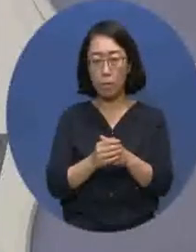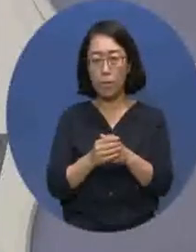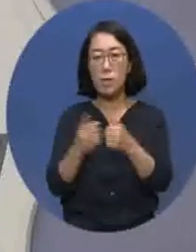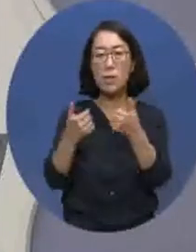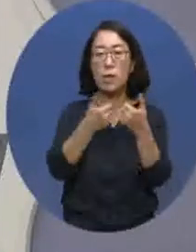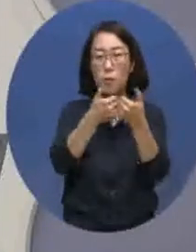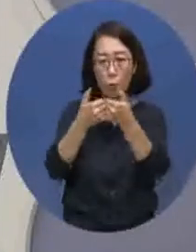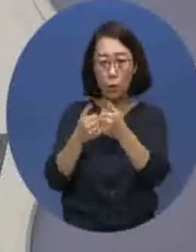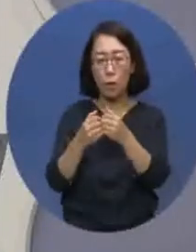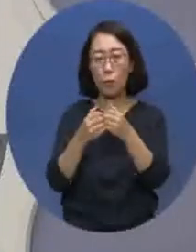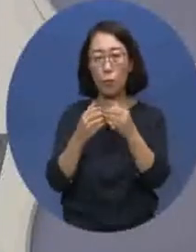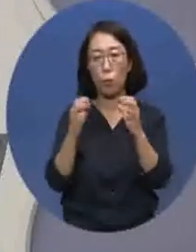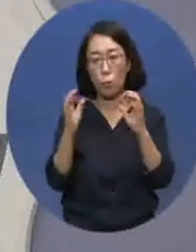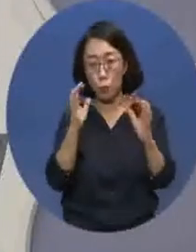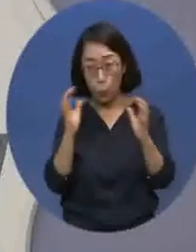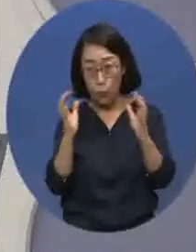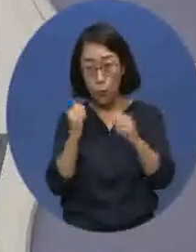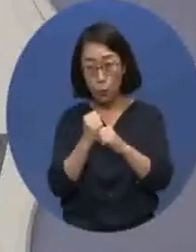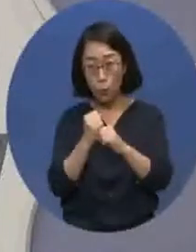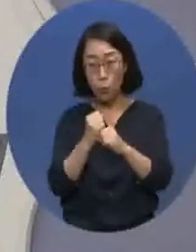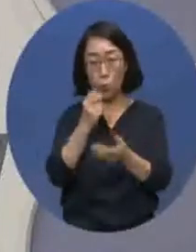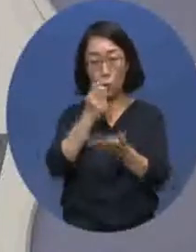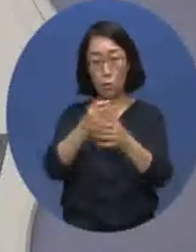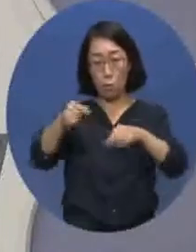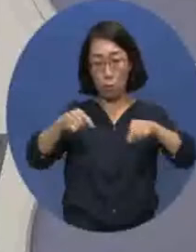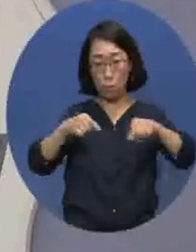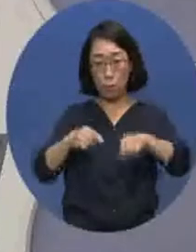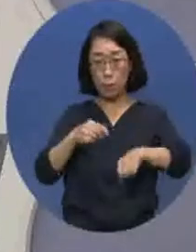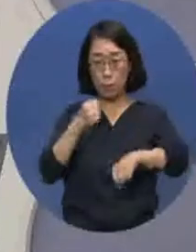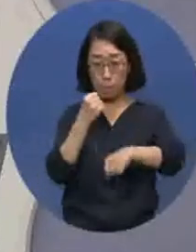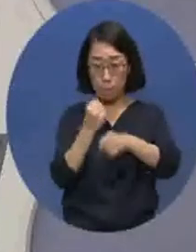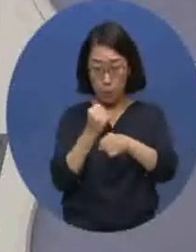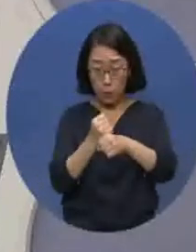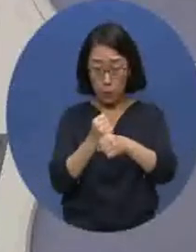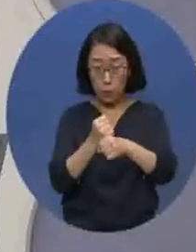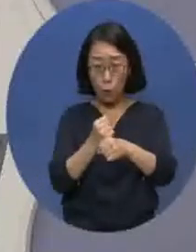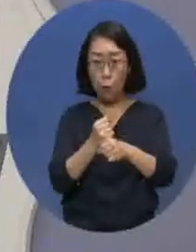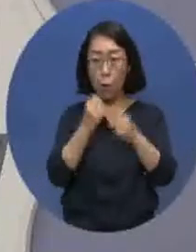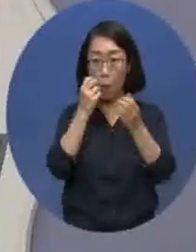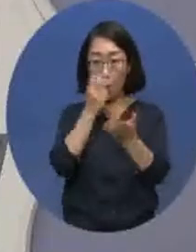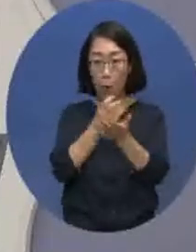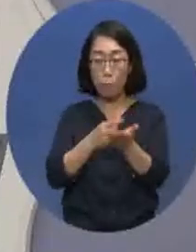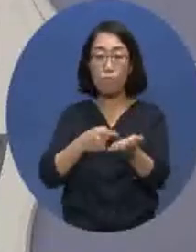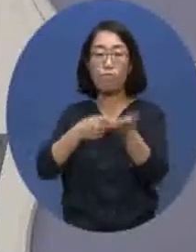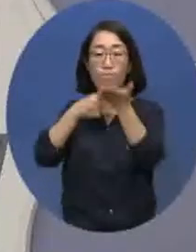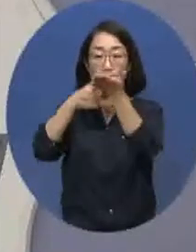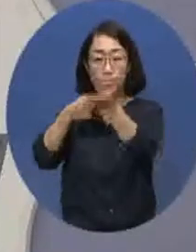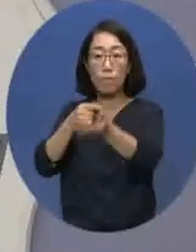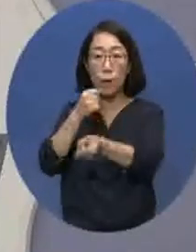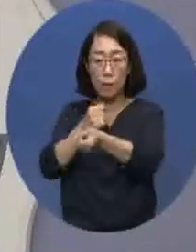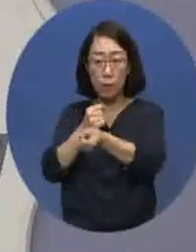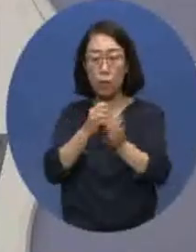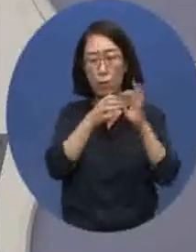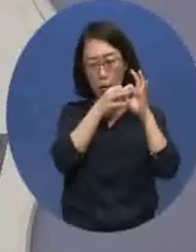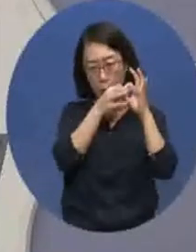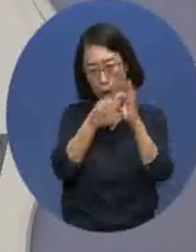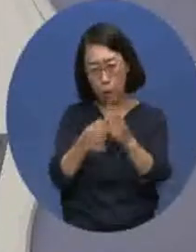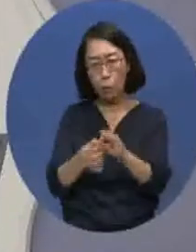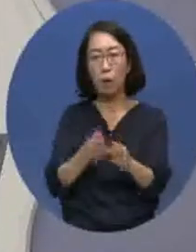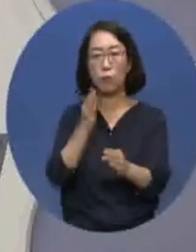논의하고 그래서 정책을 만들어서 또 그걸 입안하고 하는 그런 작업들을 저희가 꾸준히 해오고